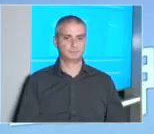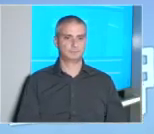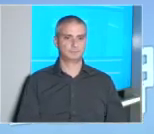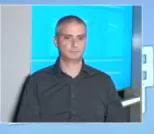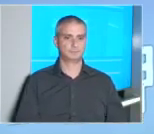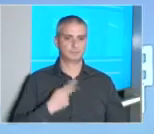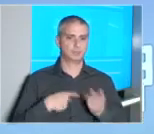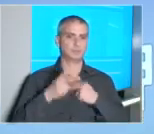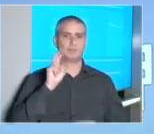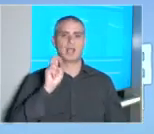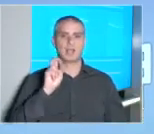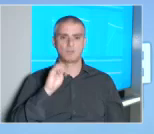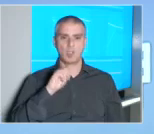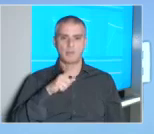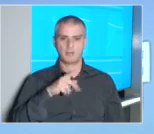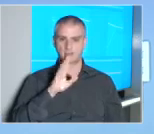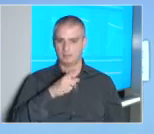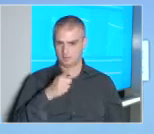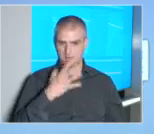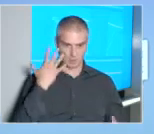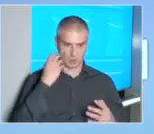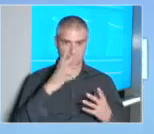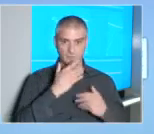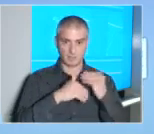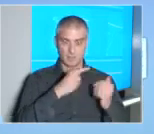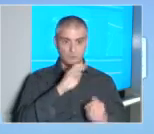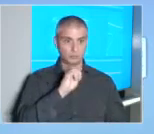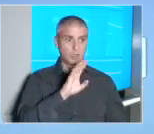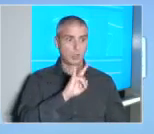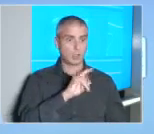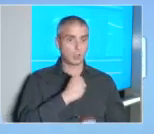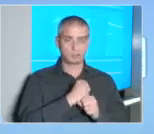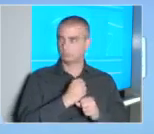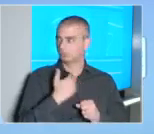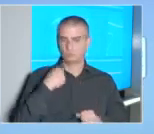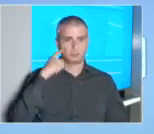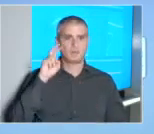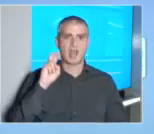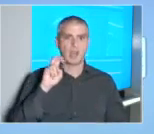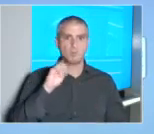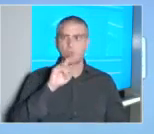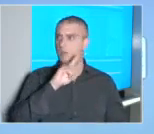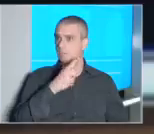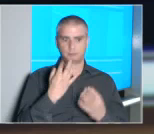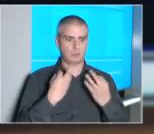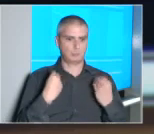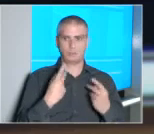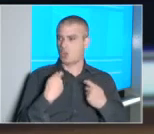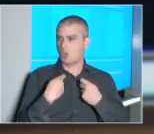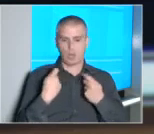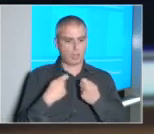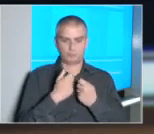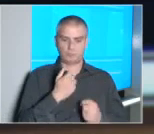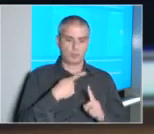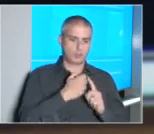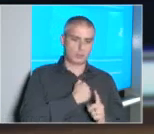עלי מוחמד ובית"ר ירושלים. אתה אוהב את התהליך שמשה חוגג מוביל? מאוד. חושב שעלי מוחמד שחקן ראוי. זה לא משנה אם הוא נוצרי אדוק